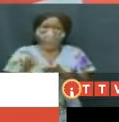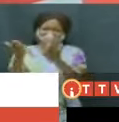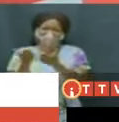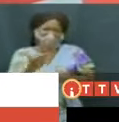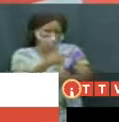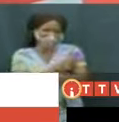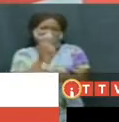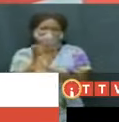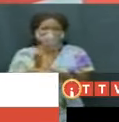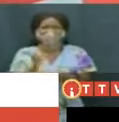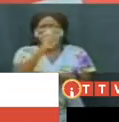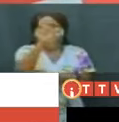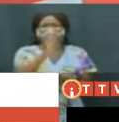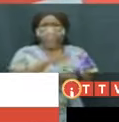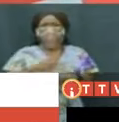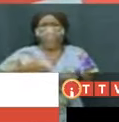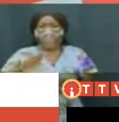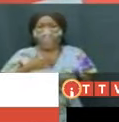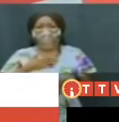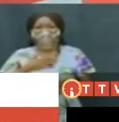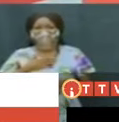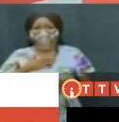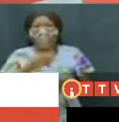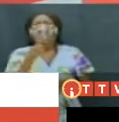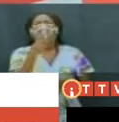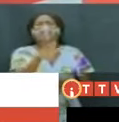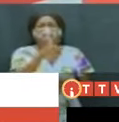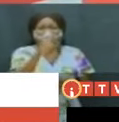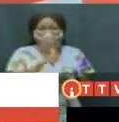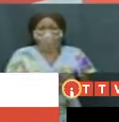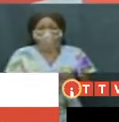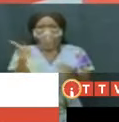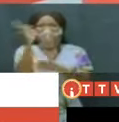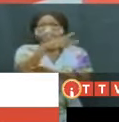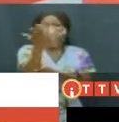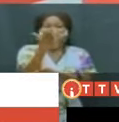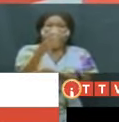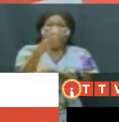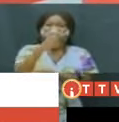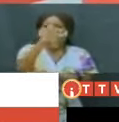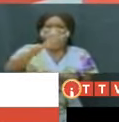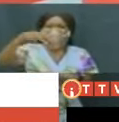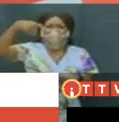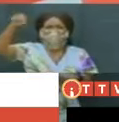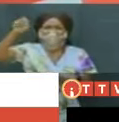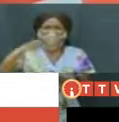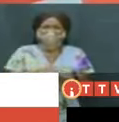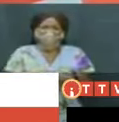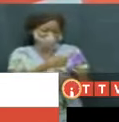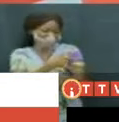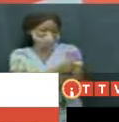kuti tsiku linaso ndimafunsa president ati ife akatemerena amachita kuotcha ni moto moto kukuona apa pali